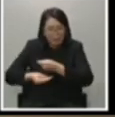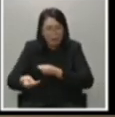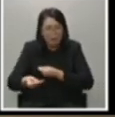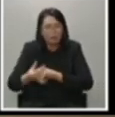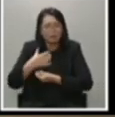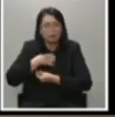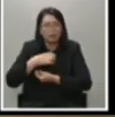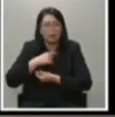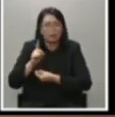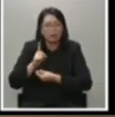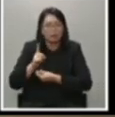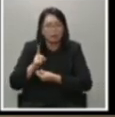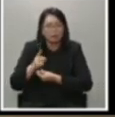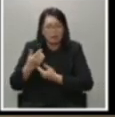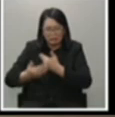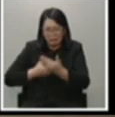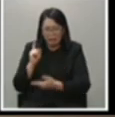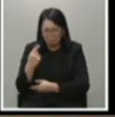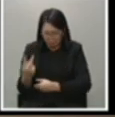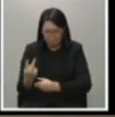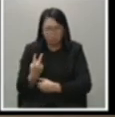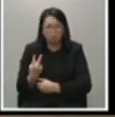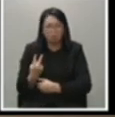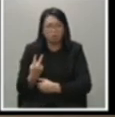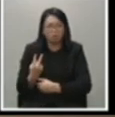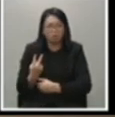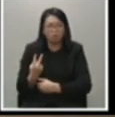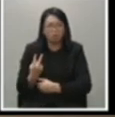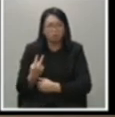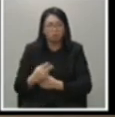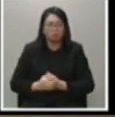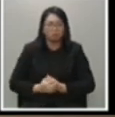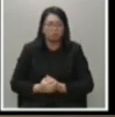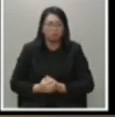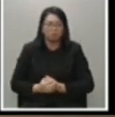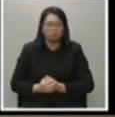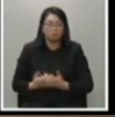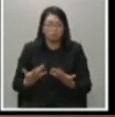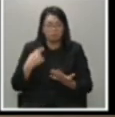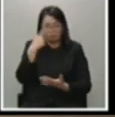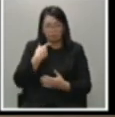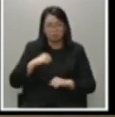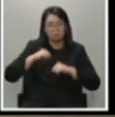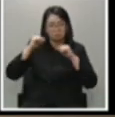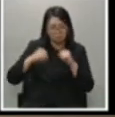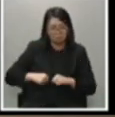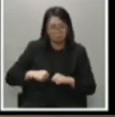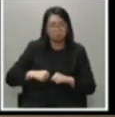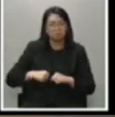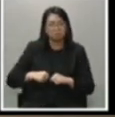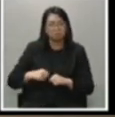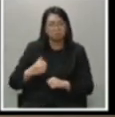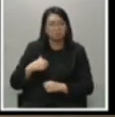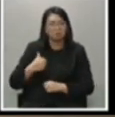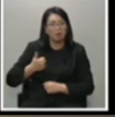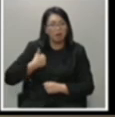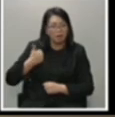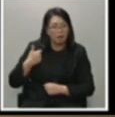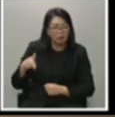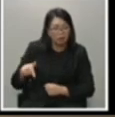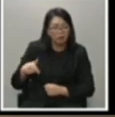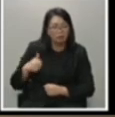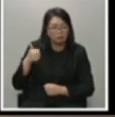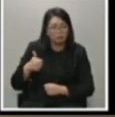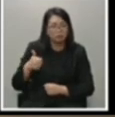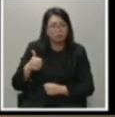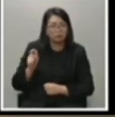ได้มาซึ่ง2ตลาดใหม่และถ้าไทยอยากทำความตกลงกับแคนาดาจริงๆค่ะ